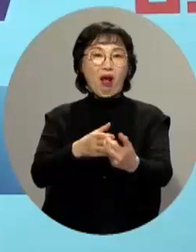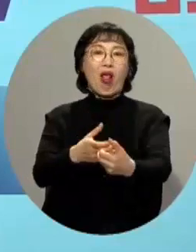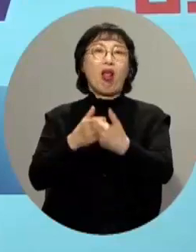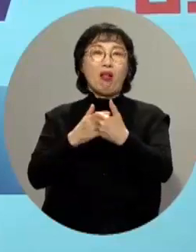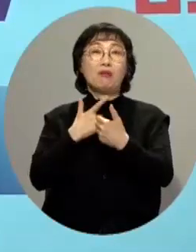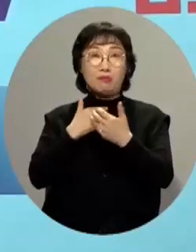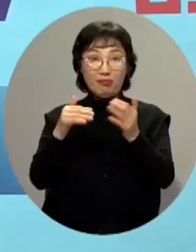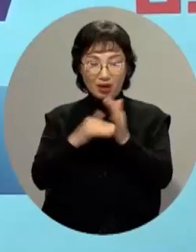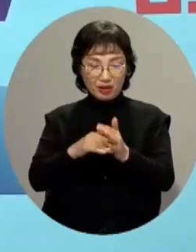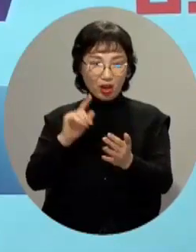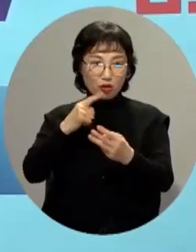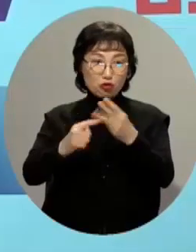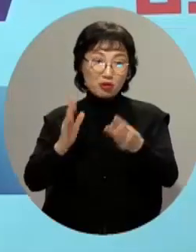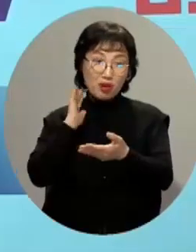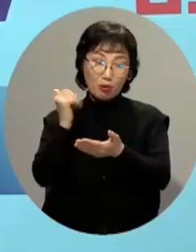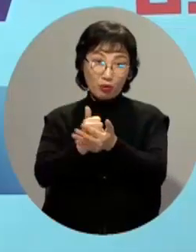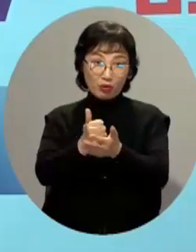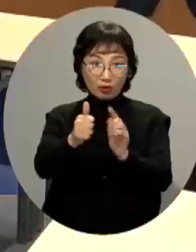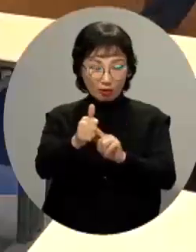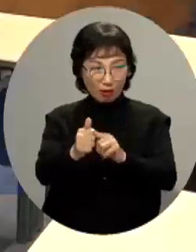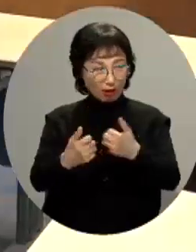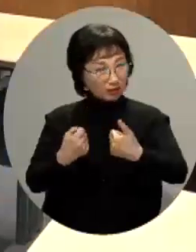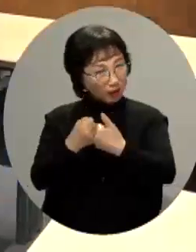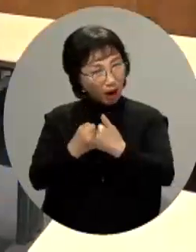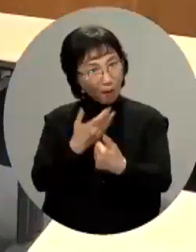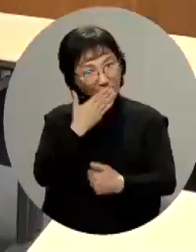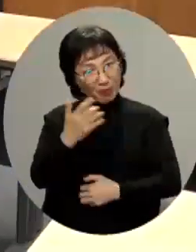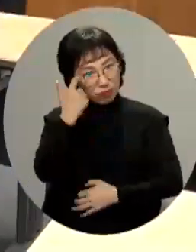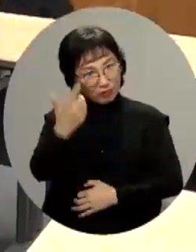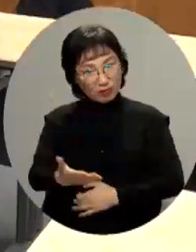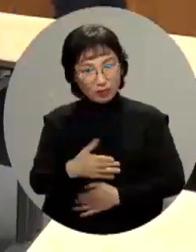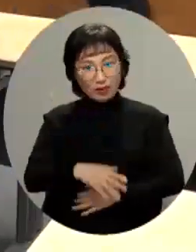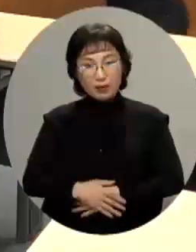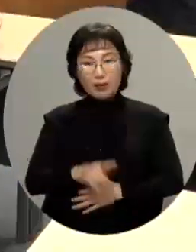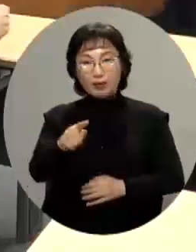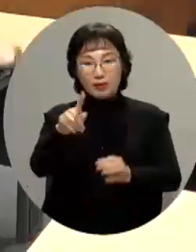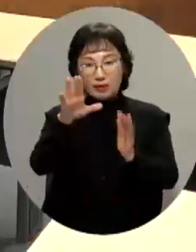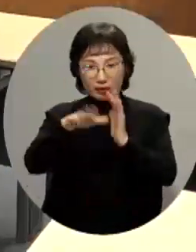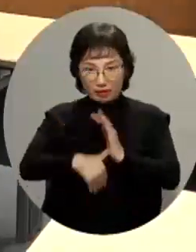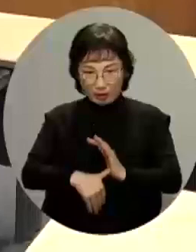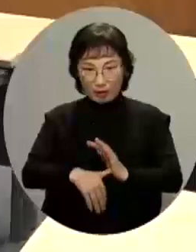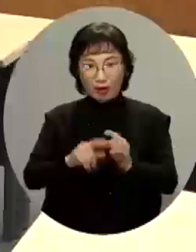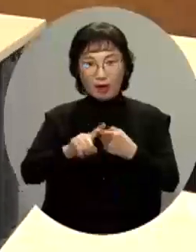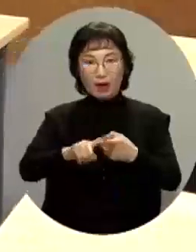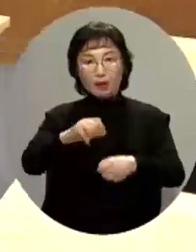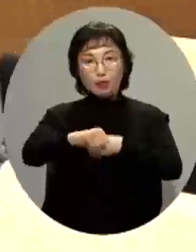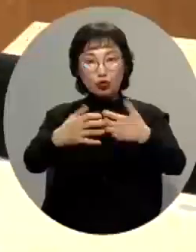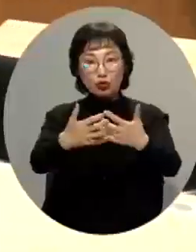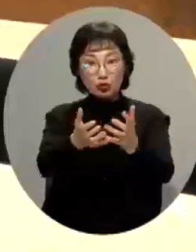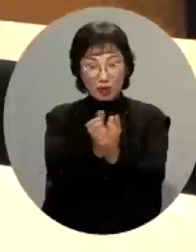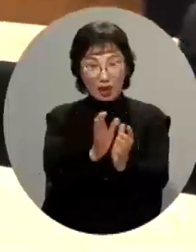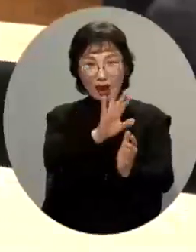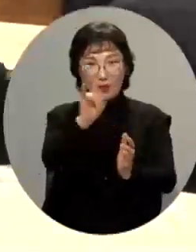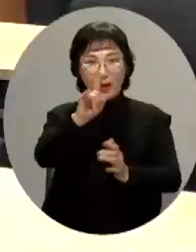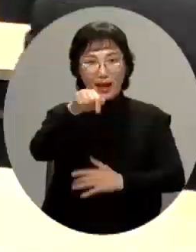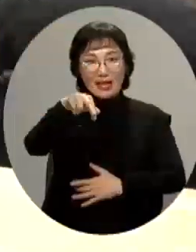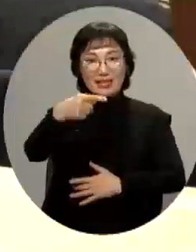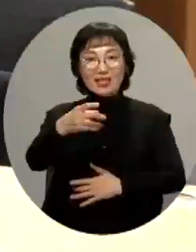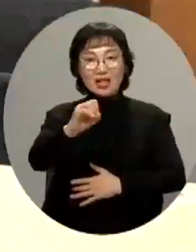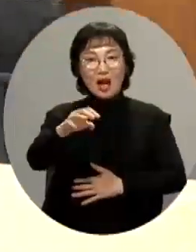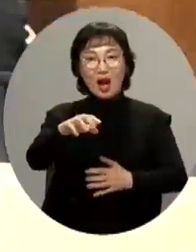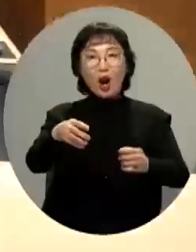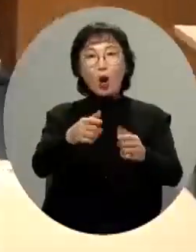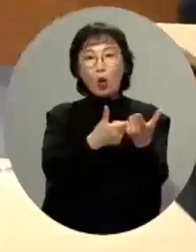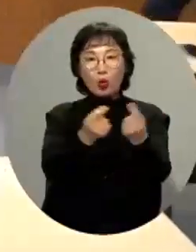맞서 제대로 싸울 수 있겠습니까? 민주당의 위성정당인 더불어민주연합은 백승하 공동대표와 함께